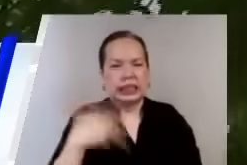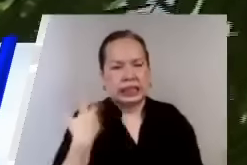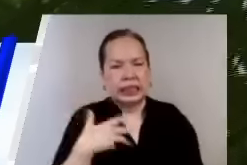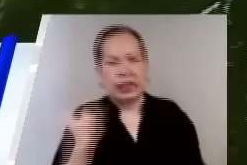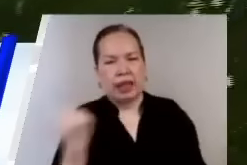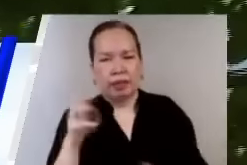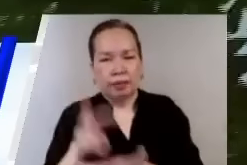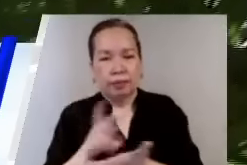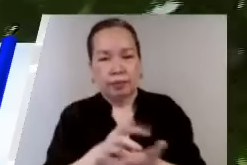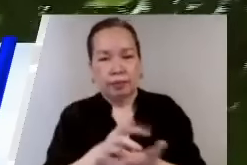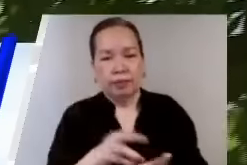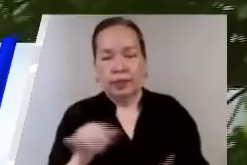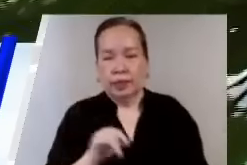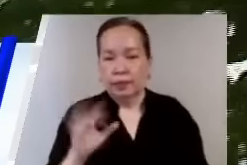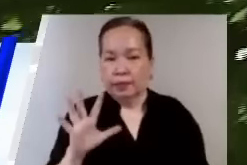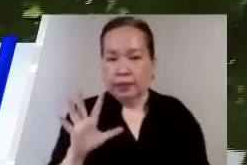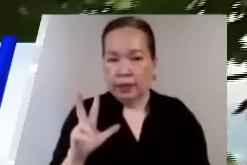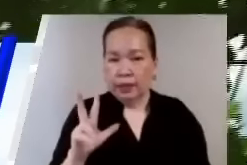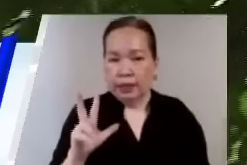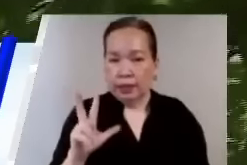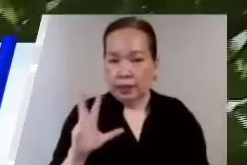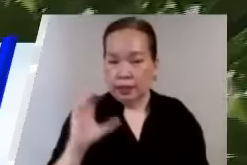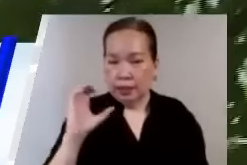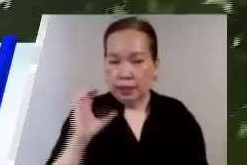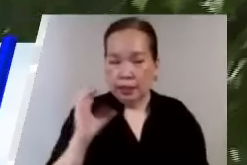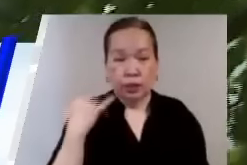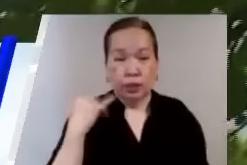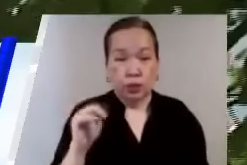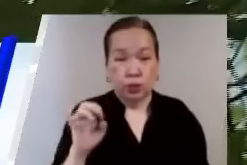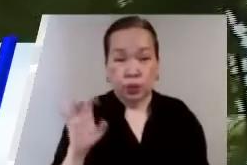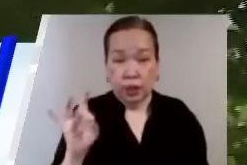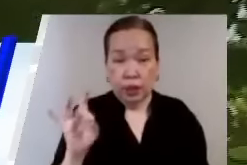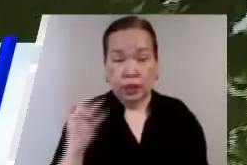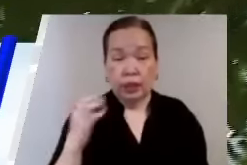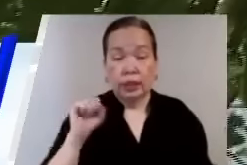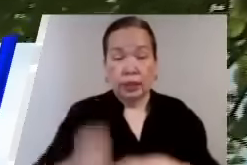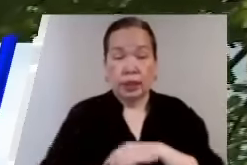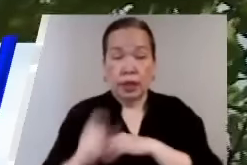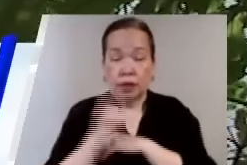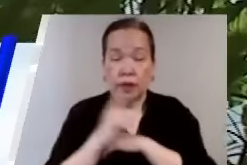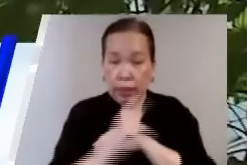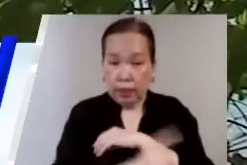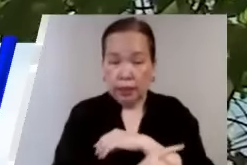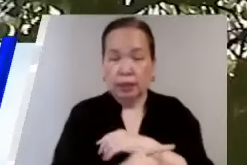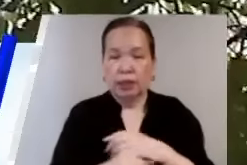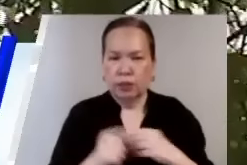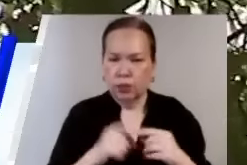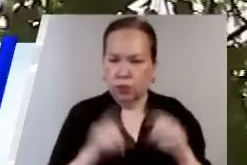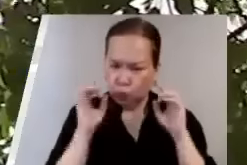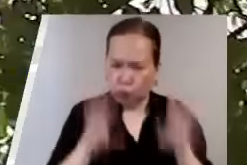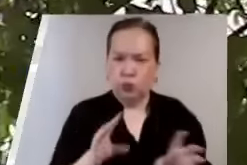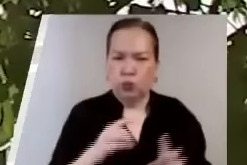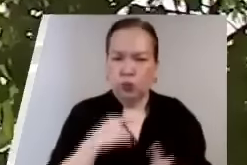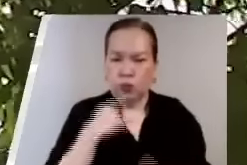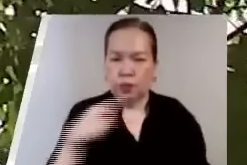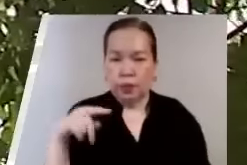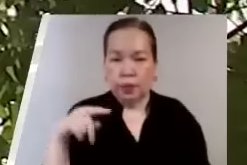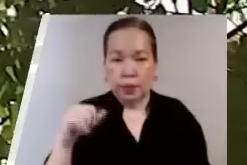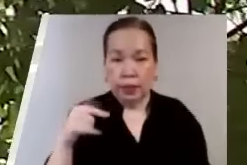ng 53 degrees Celsius noong June 8 sa Maasin, Southern Leyte, na extreme danger ayon sa pag-asa. Although yung heat